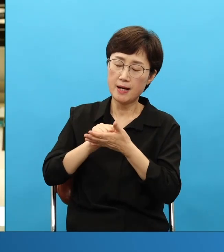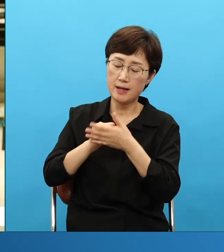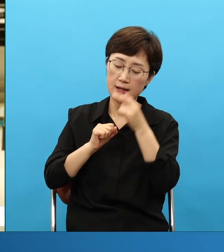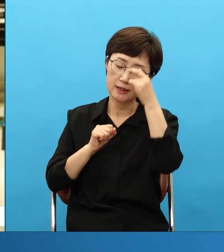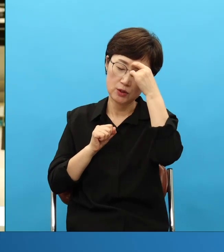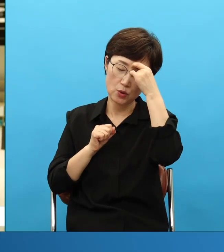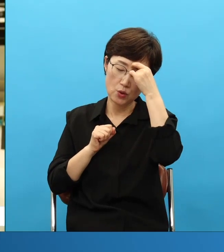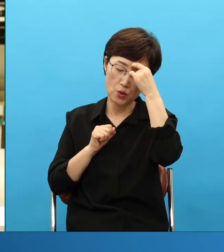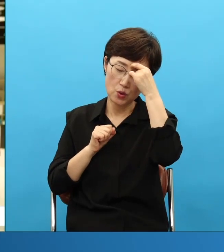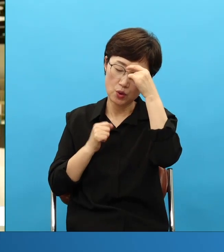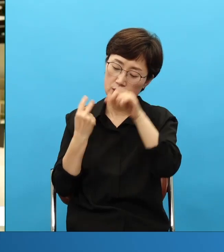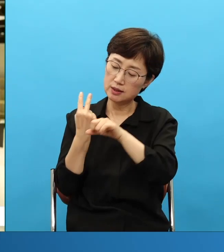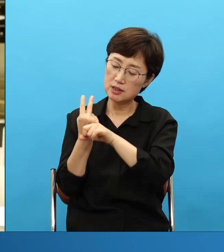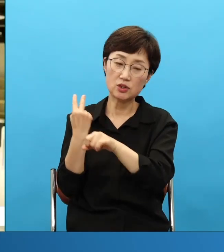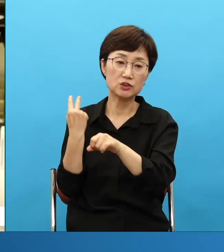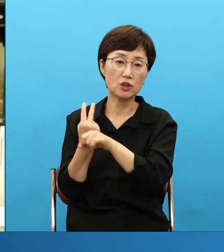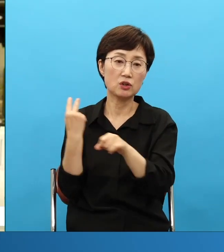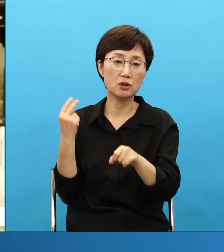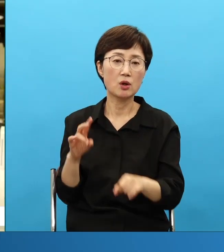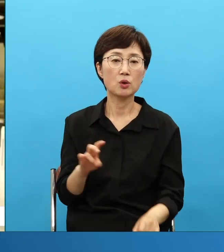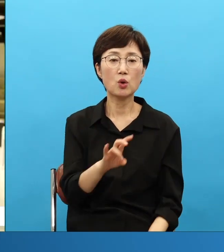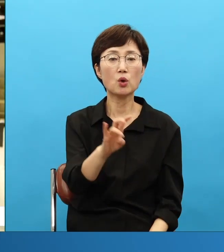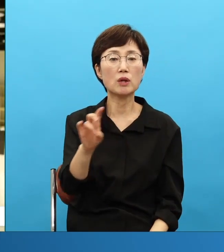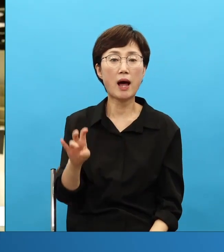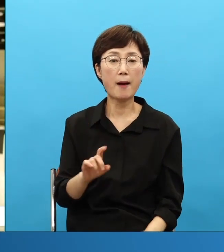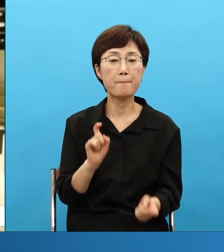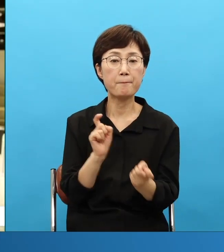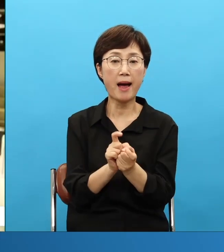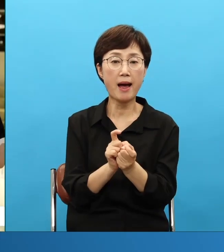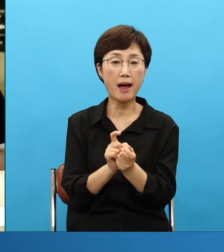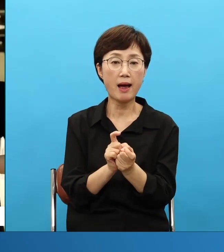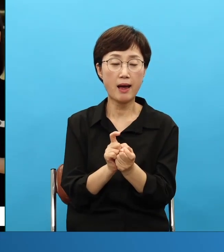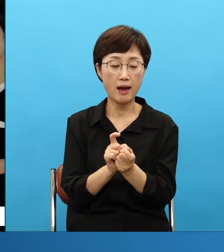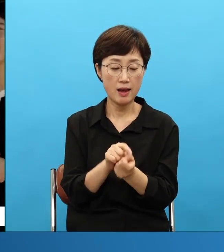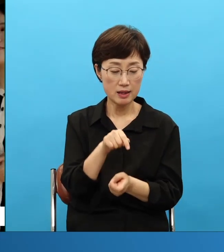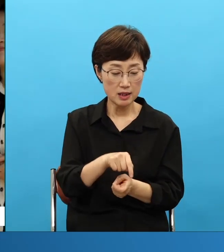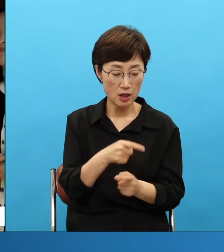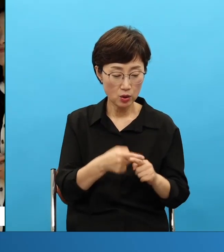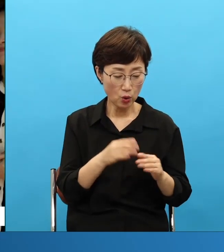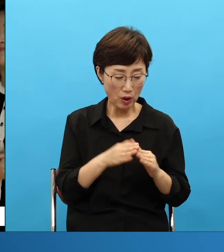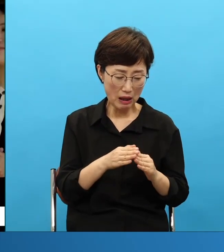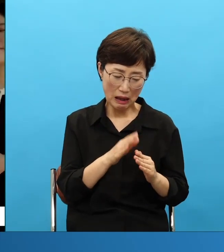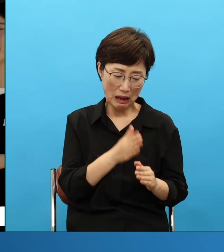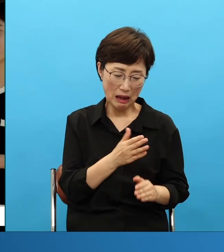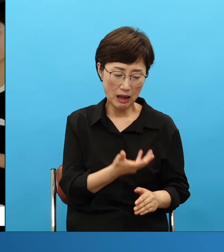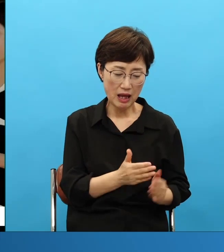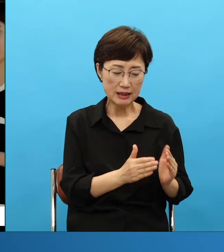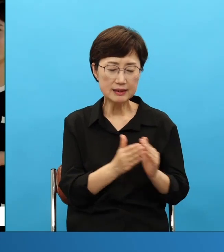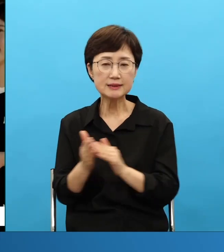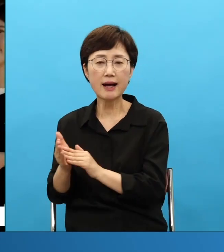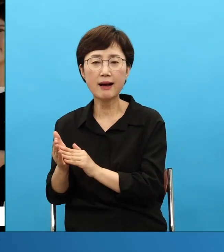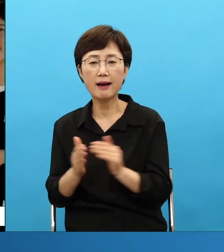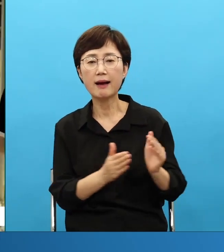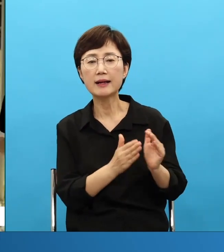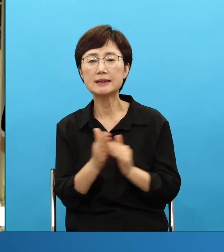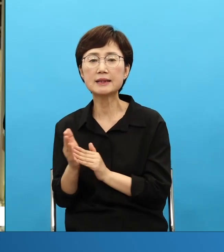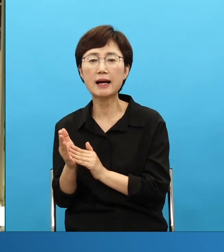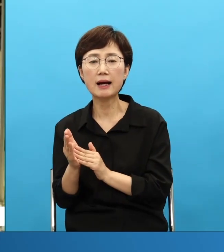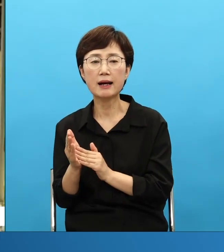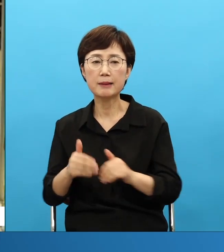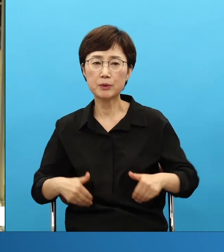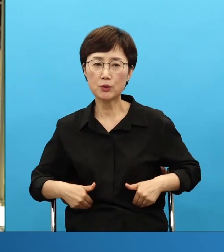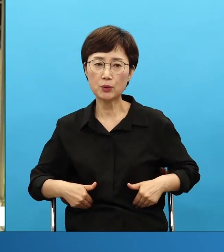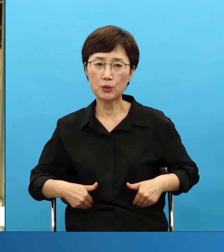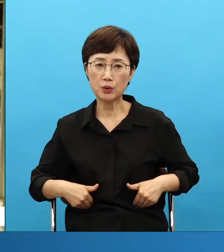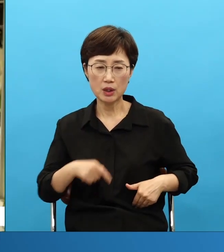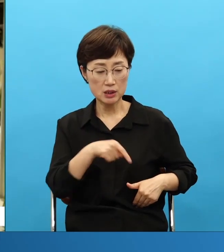있었는데 한 2년 전에 팬데믹이 지나면서 교회가 이전을 해야 되는 상황이 왔어요.